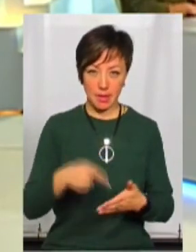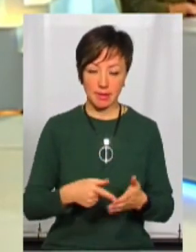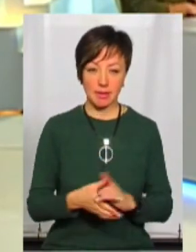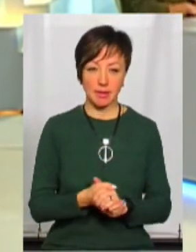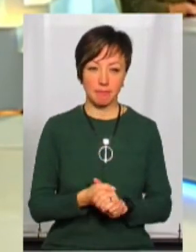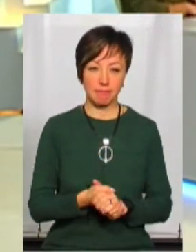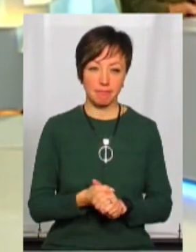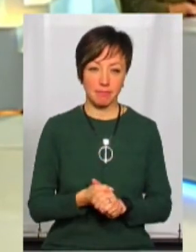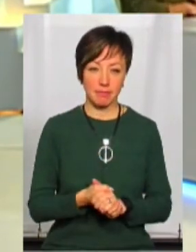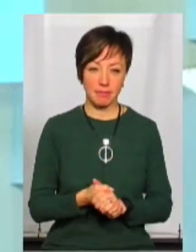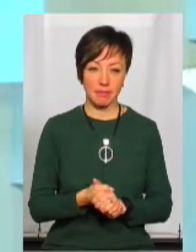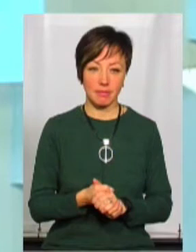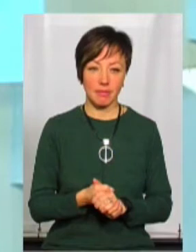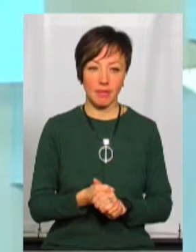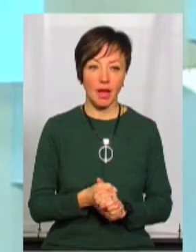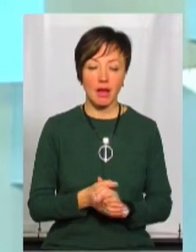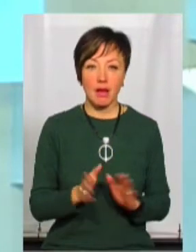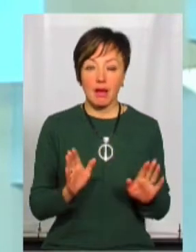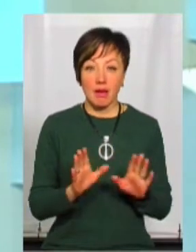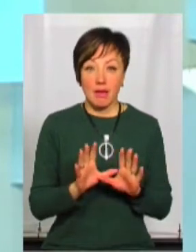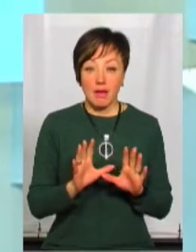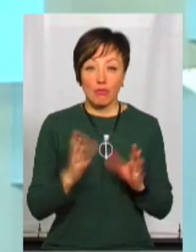вже майже готові.